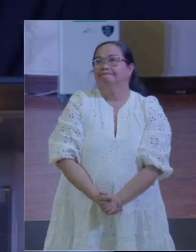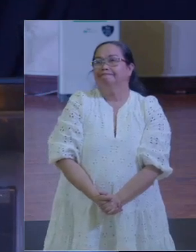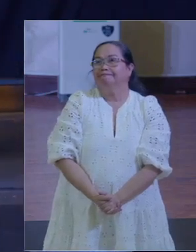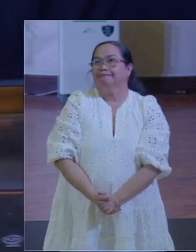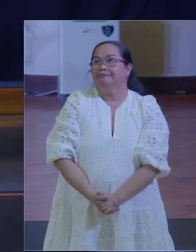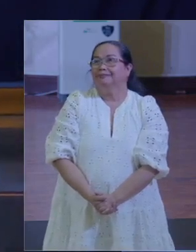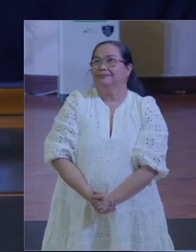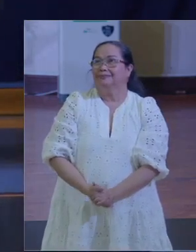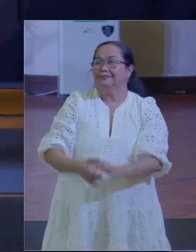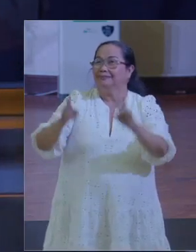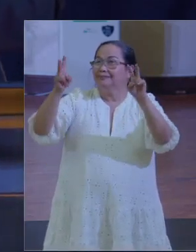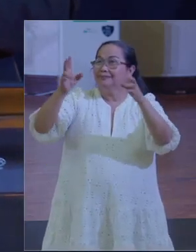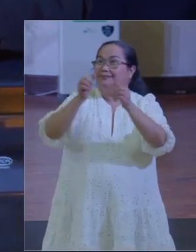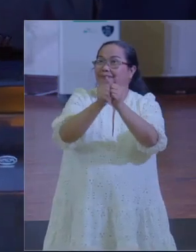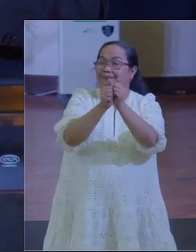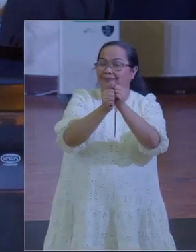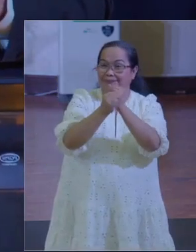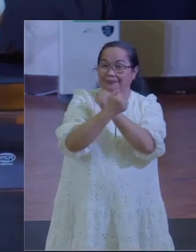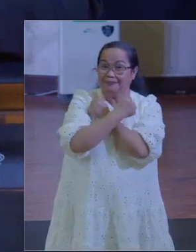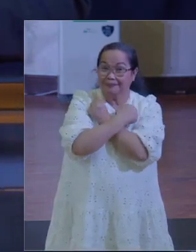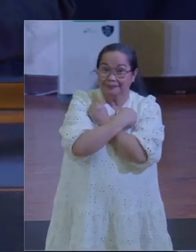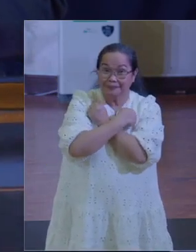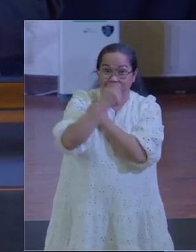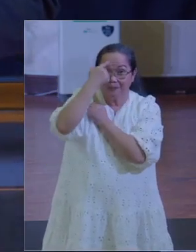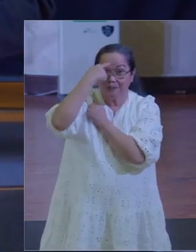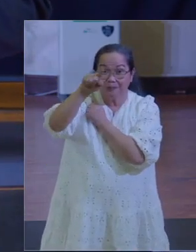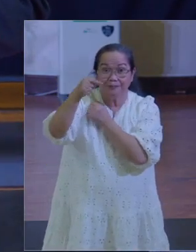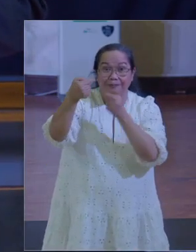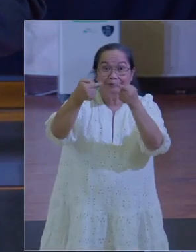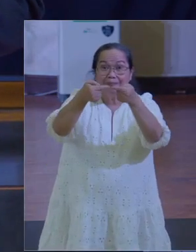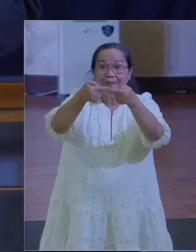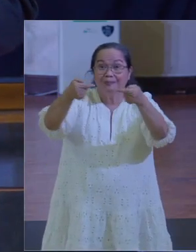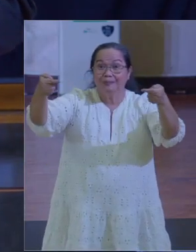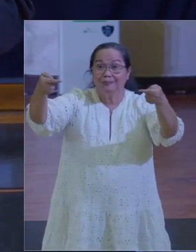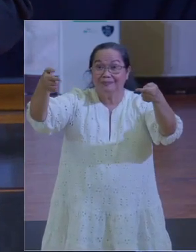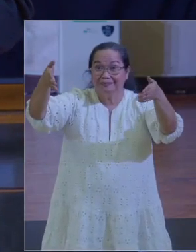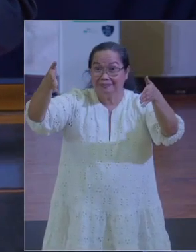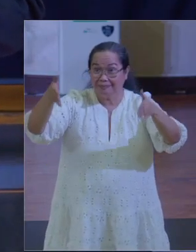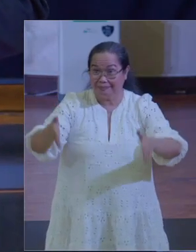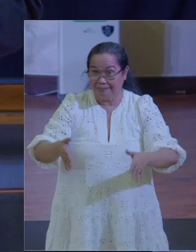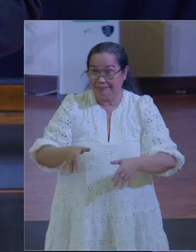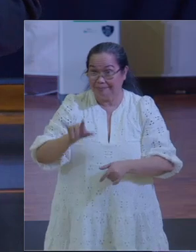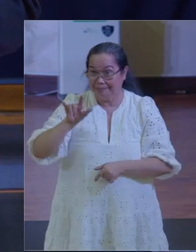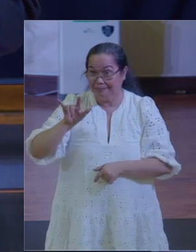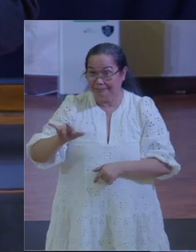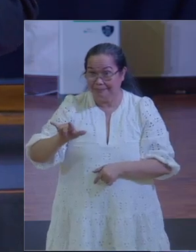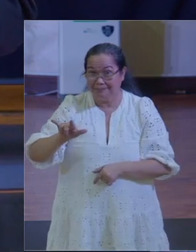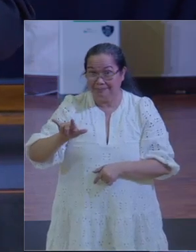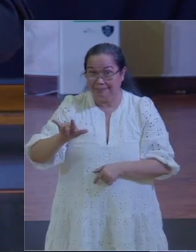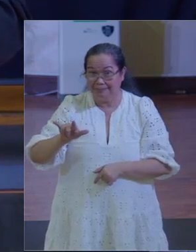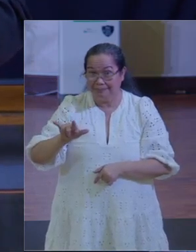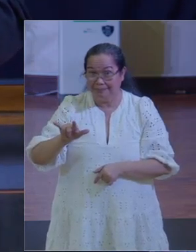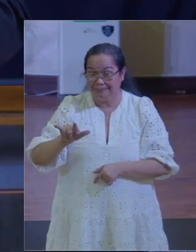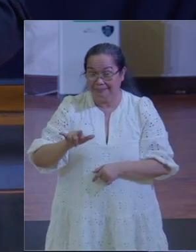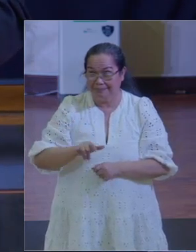So, yun ang context natin. Love for enemies.